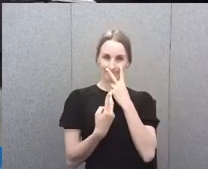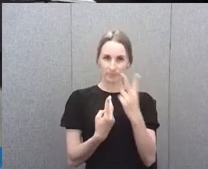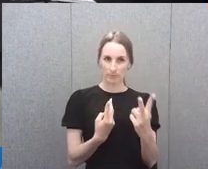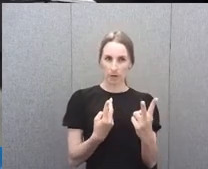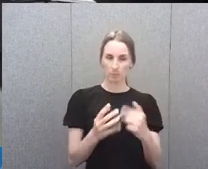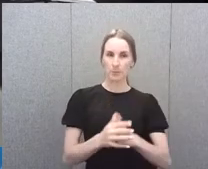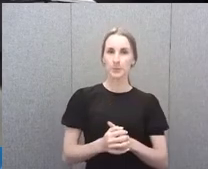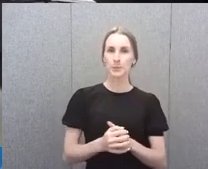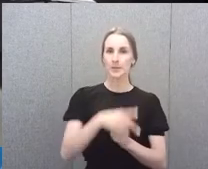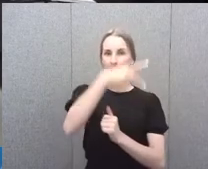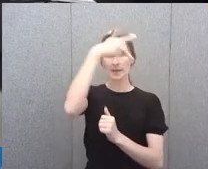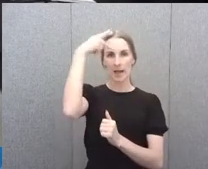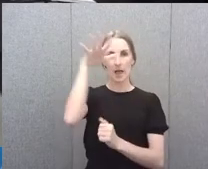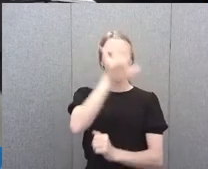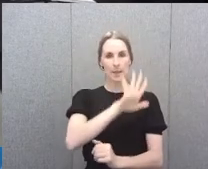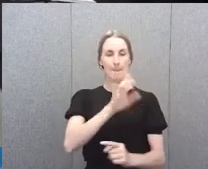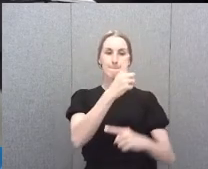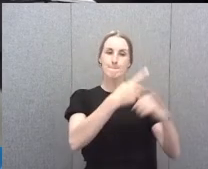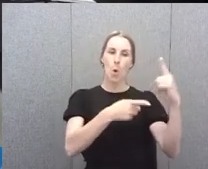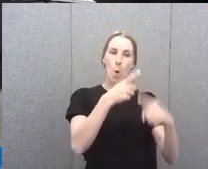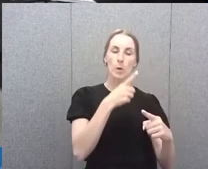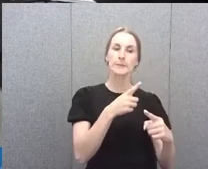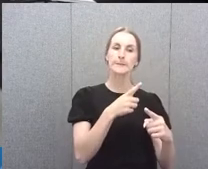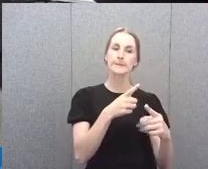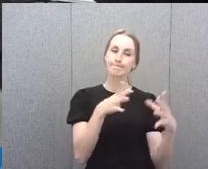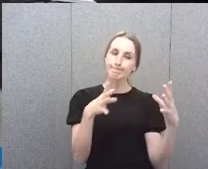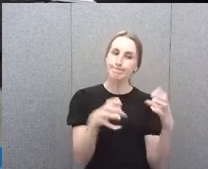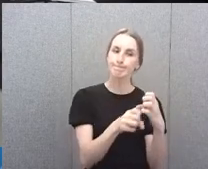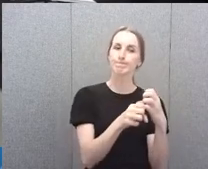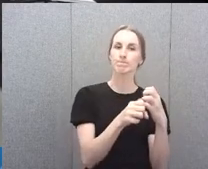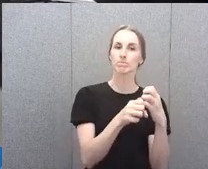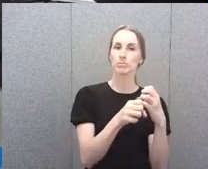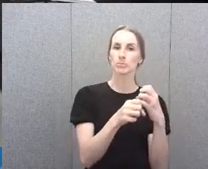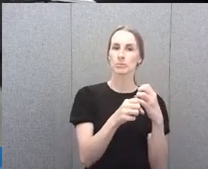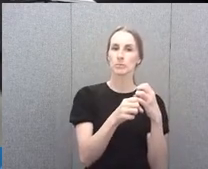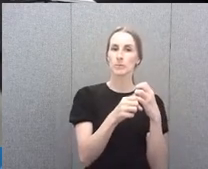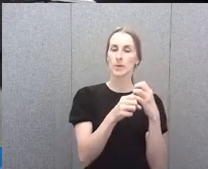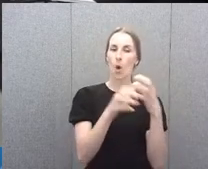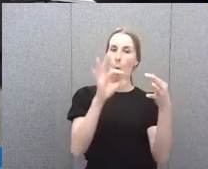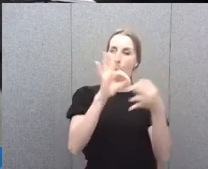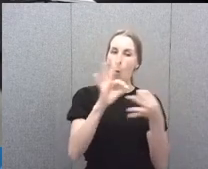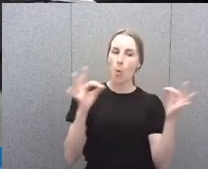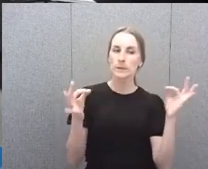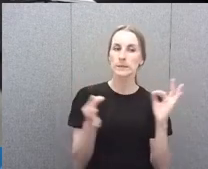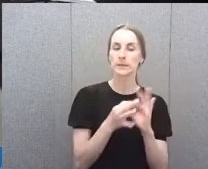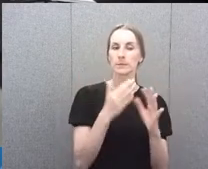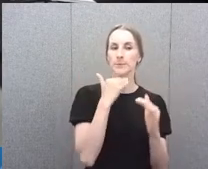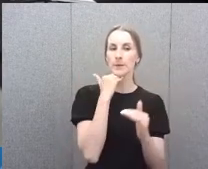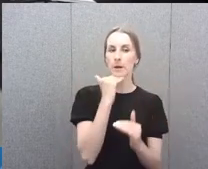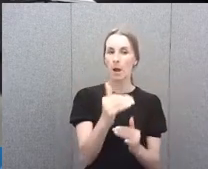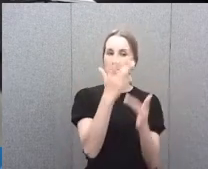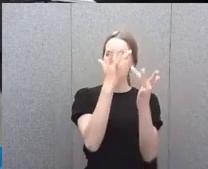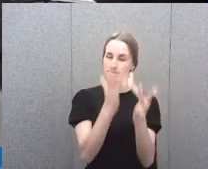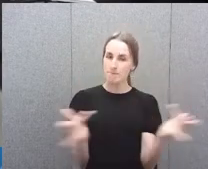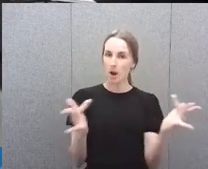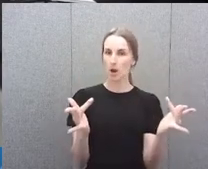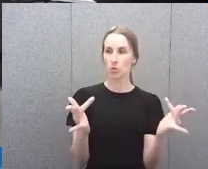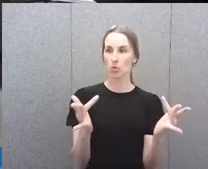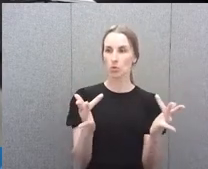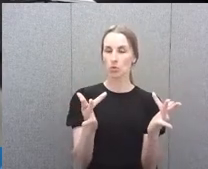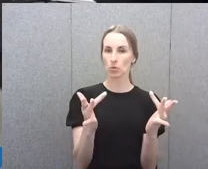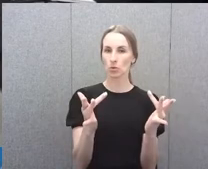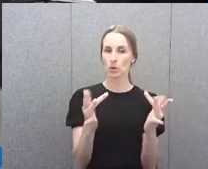Довили. Очень приятно заметить, как в литовской политике утверждаются вот эти женщины на